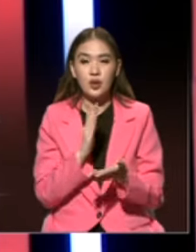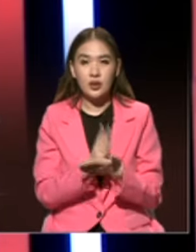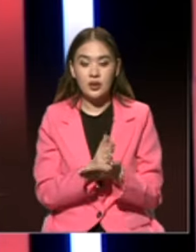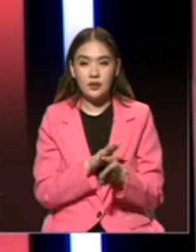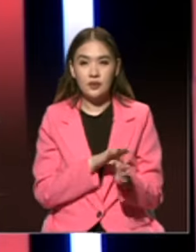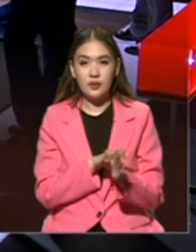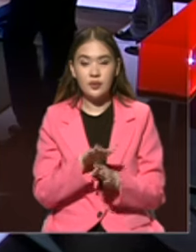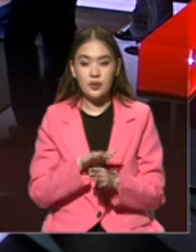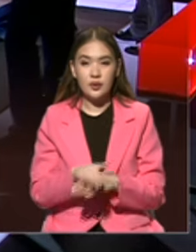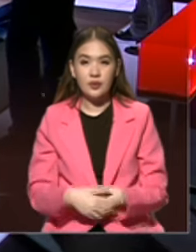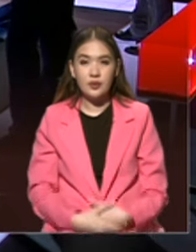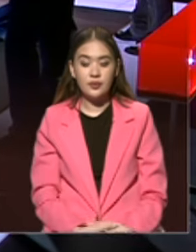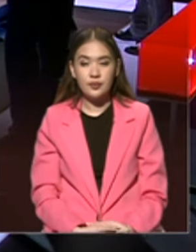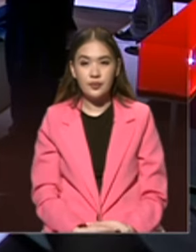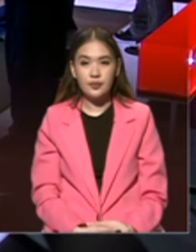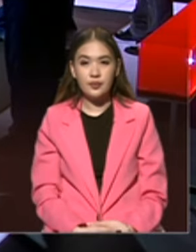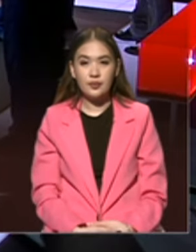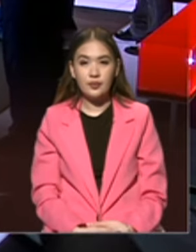жатыр?